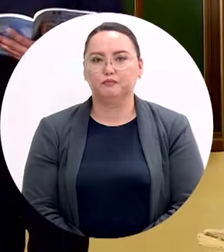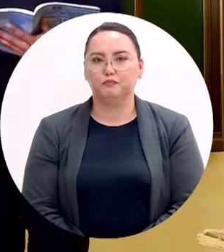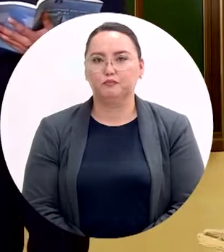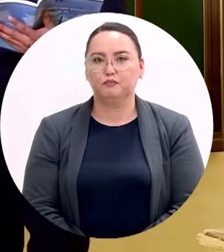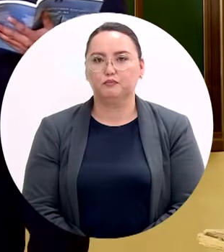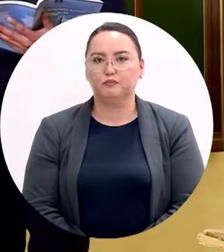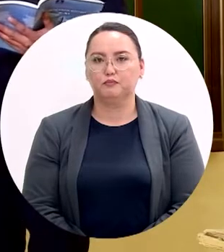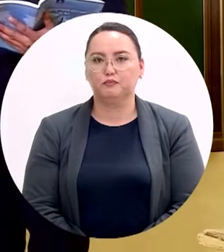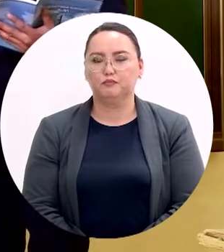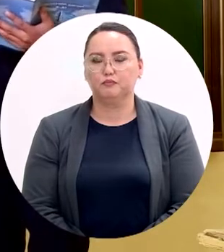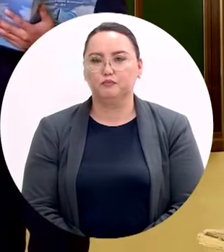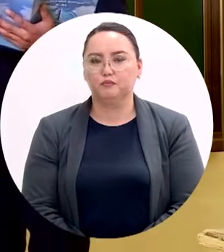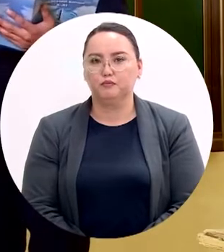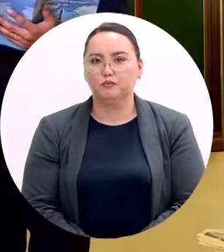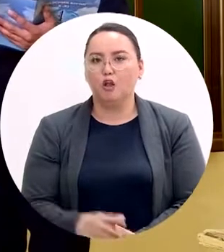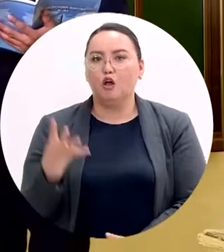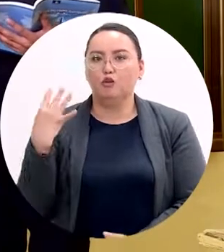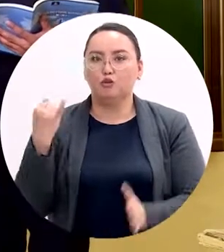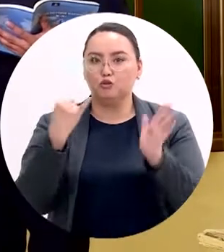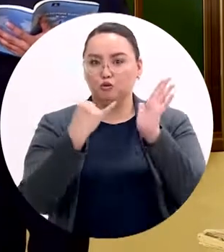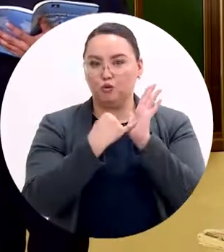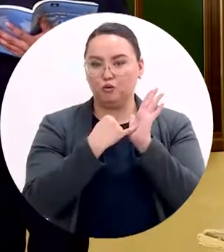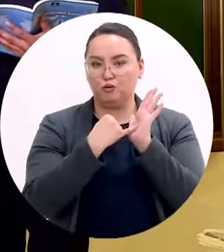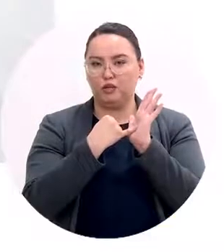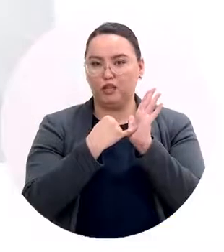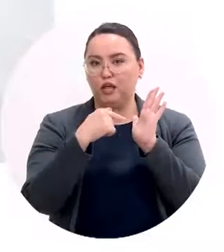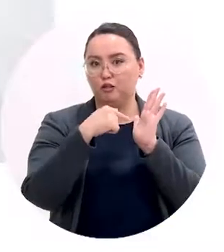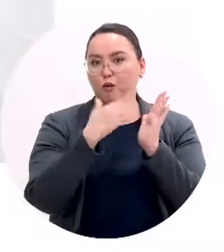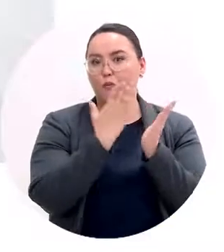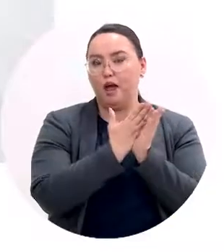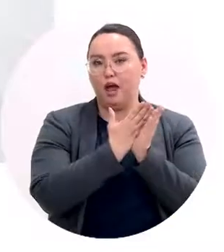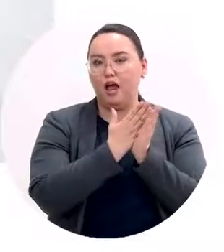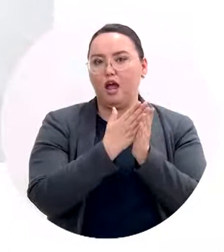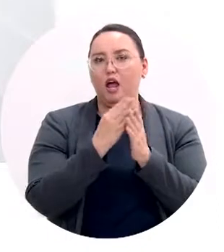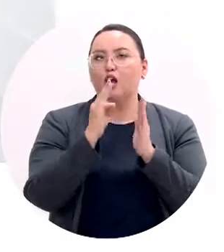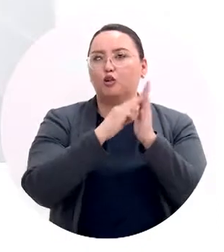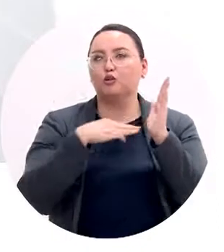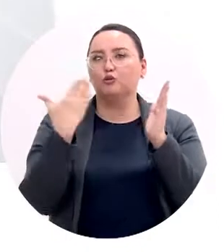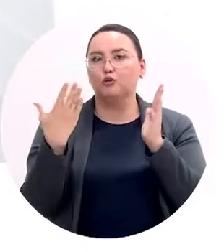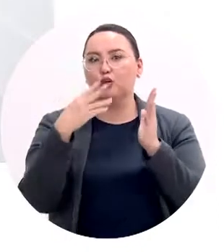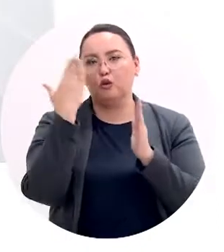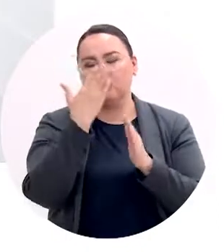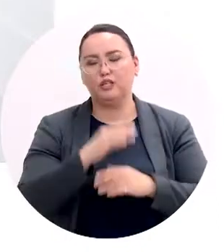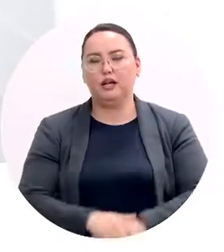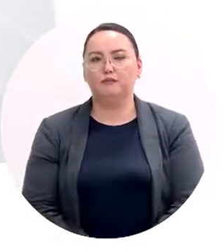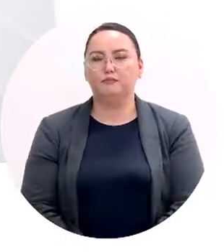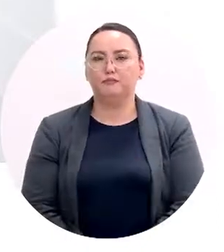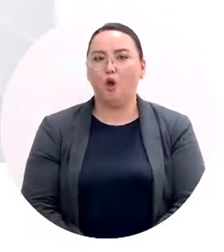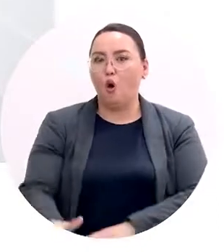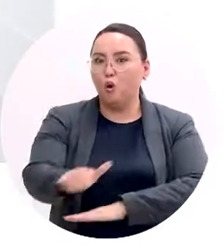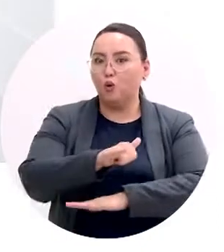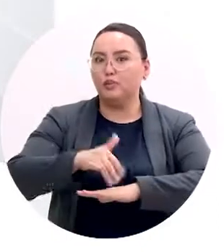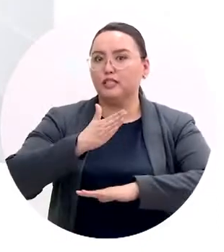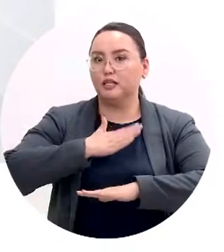За хүүхдүүдээ сурах бичгийн 46 дугаар талын улсын юм далбаа шүлгийг хамтдаа амсцгаая. Улсын юм далбаа.